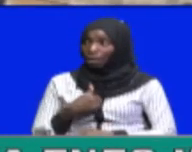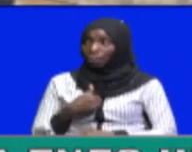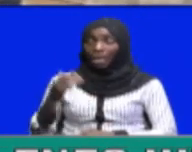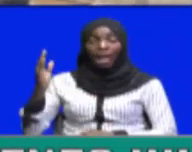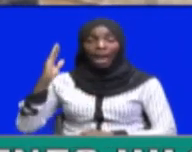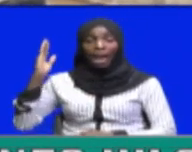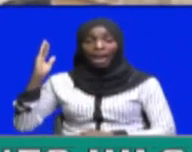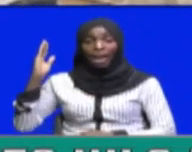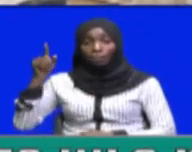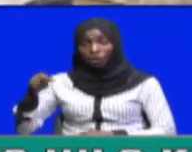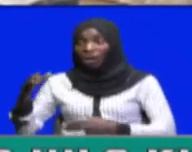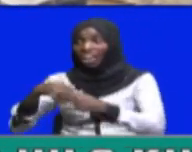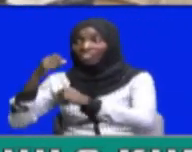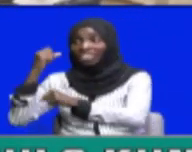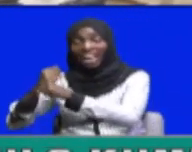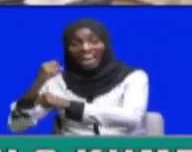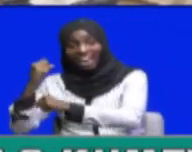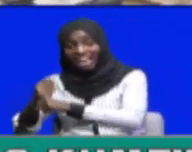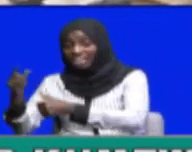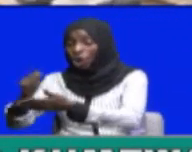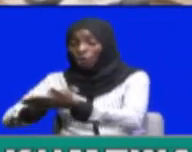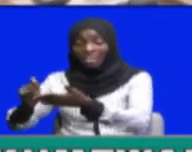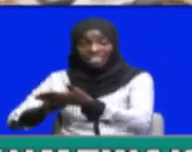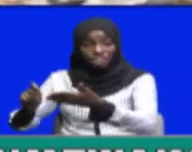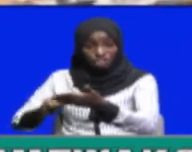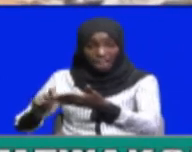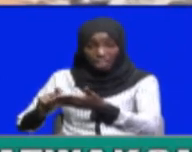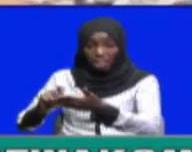Naapa kwamba natekeleza majukumu yangu ya karani uandikishaji wa wapiga kura